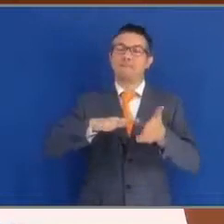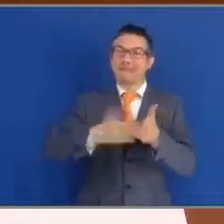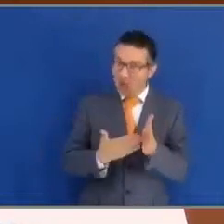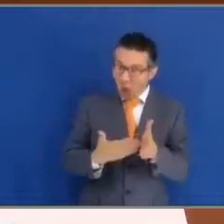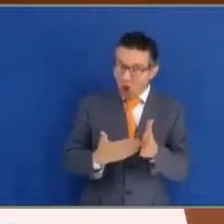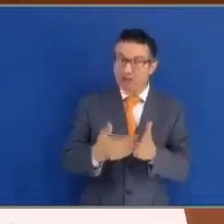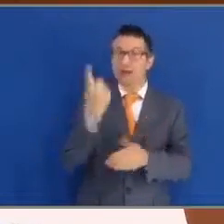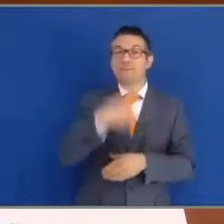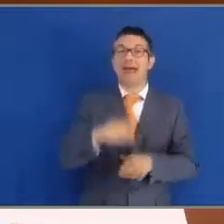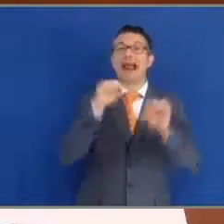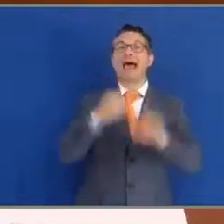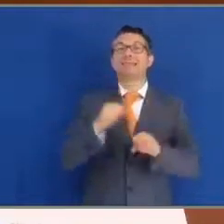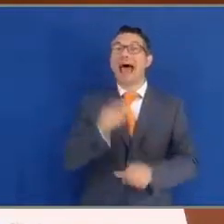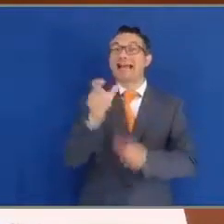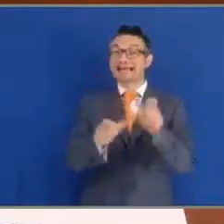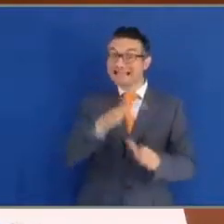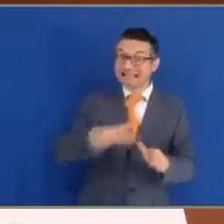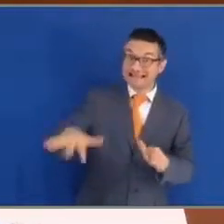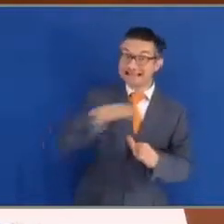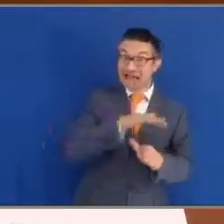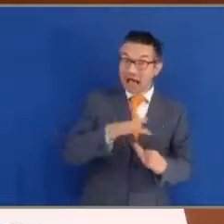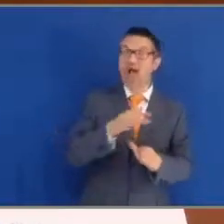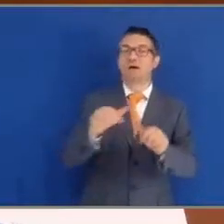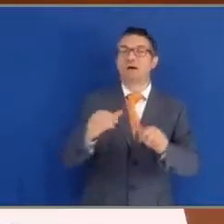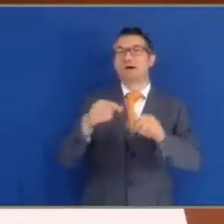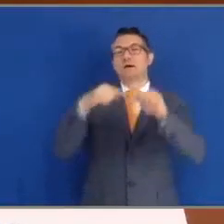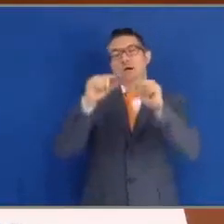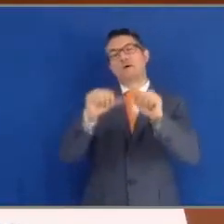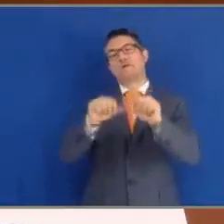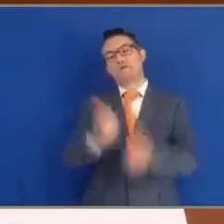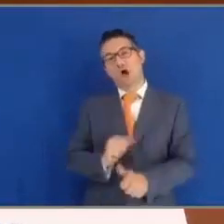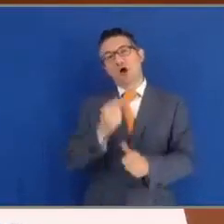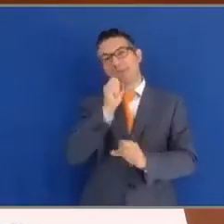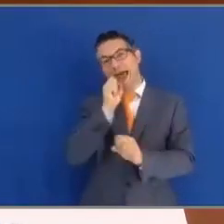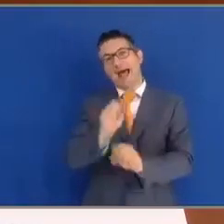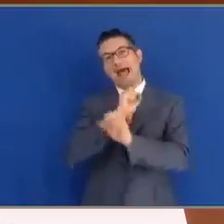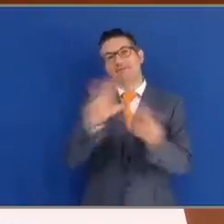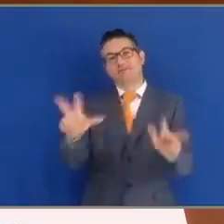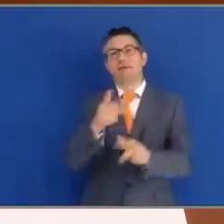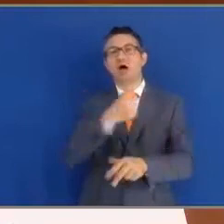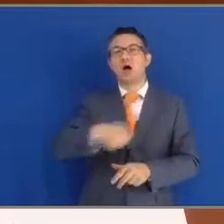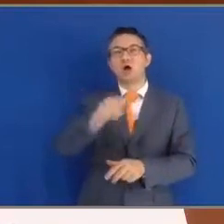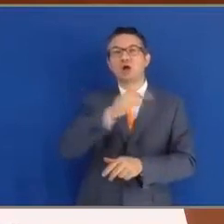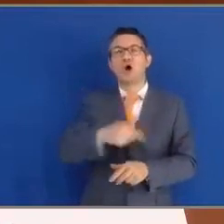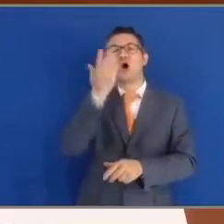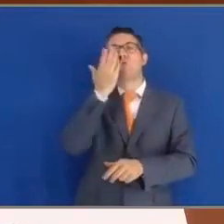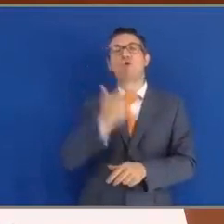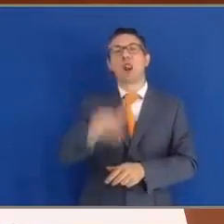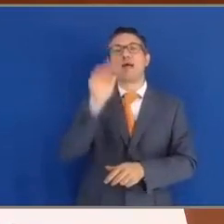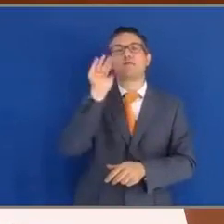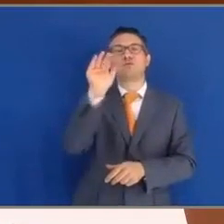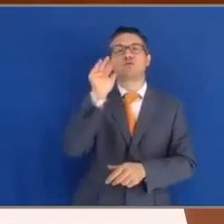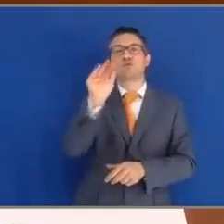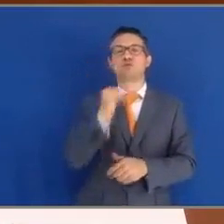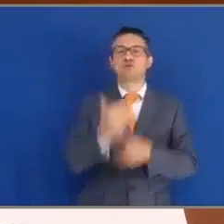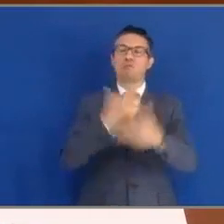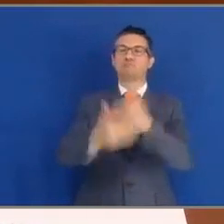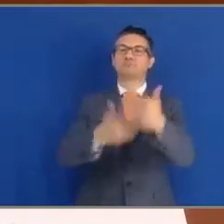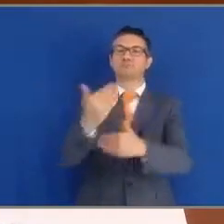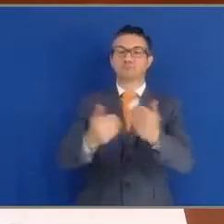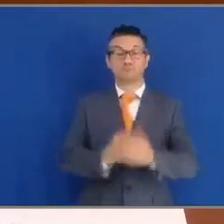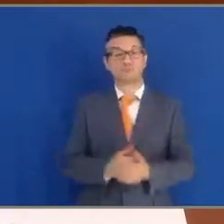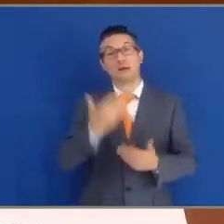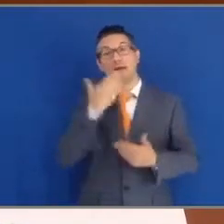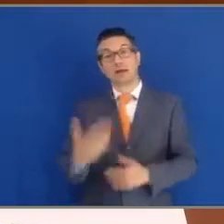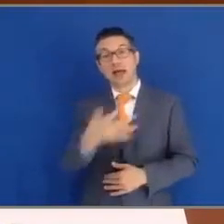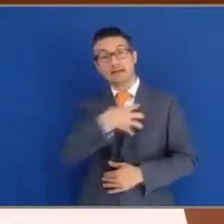è uno di questi modi di dire che siamo al lavoro già nella costruzione del futuro. Quindi grazie